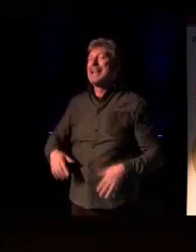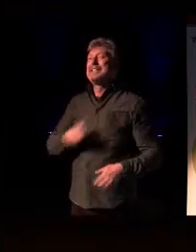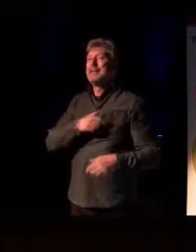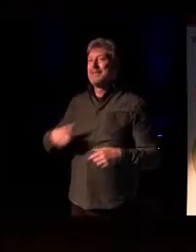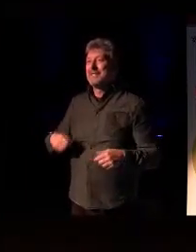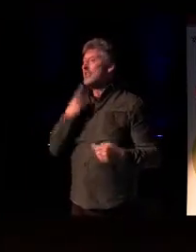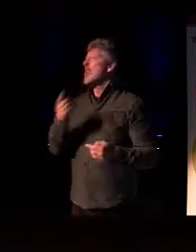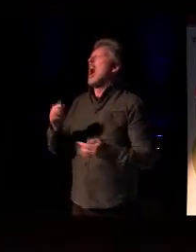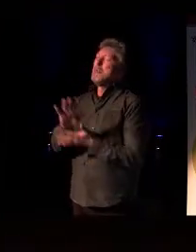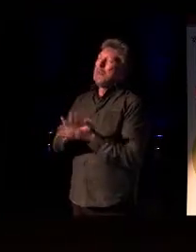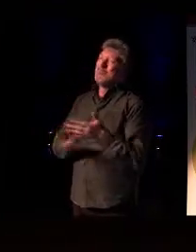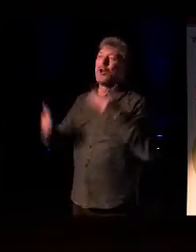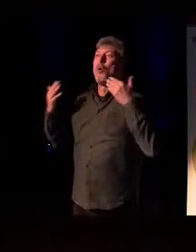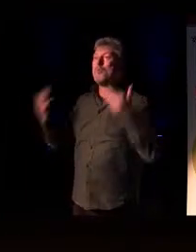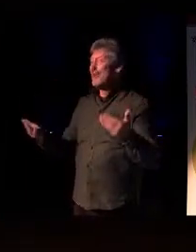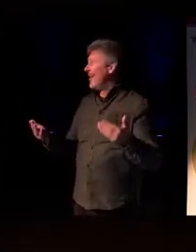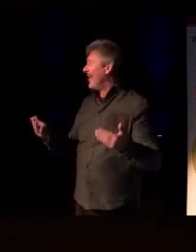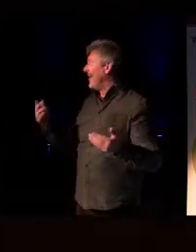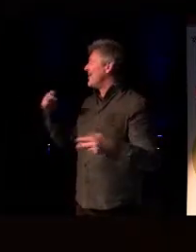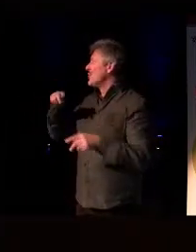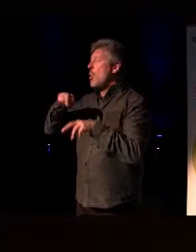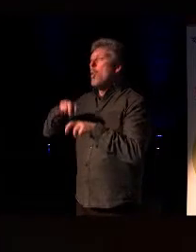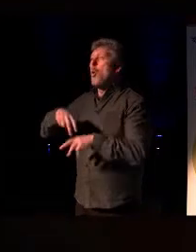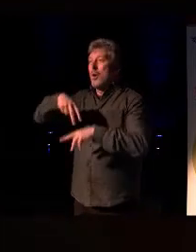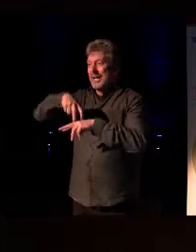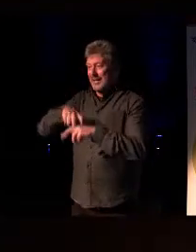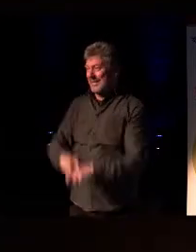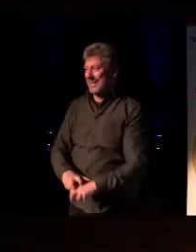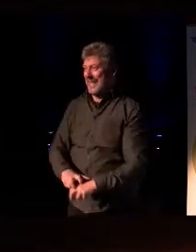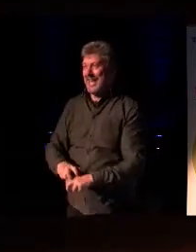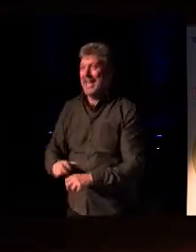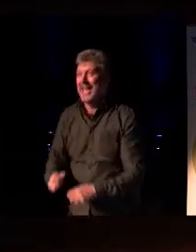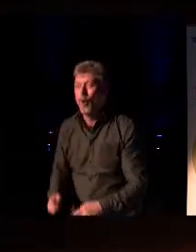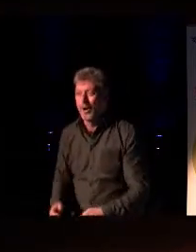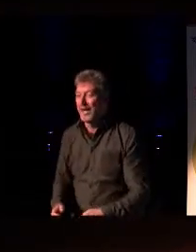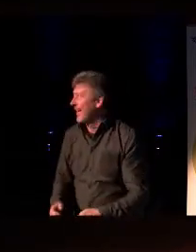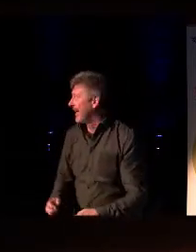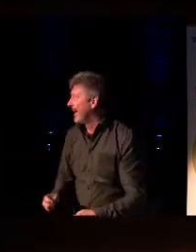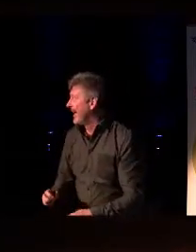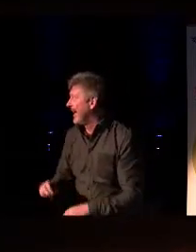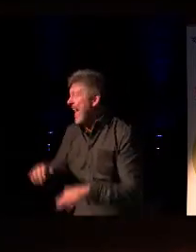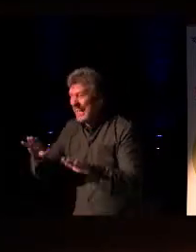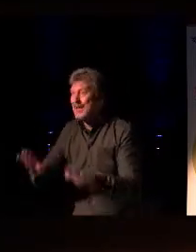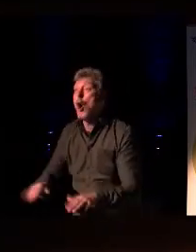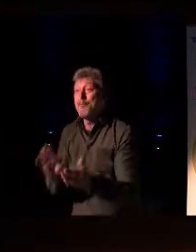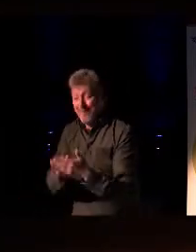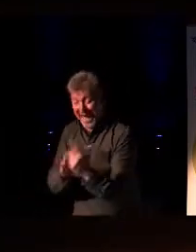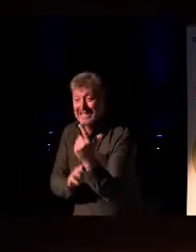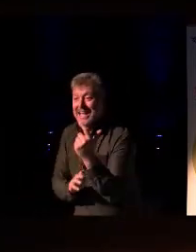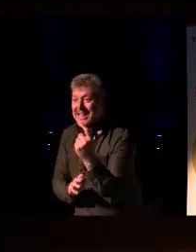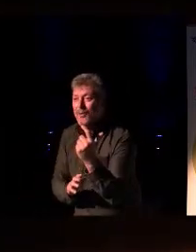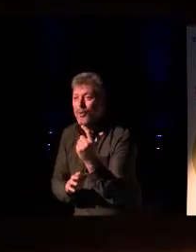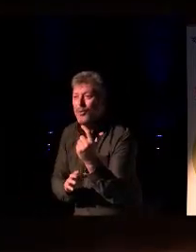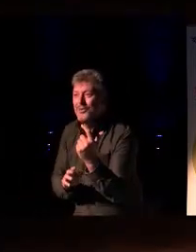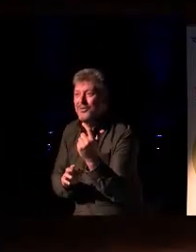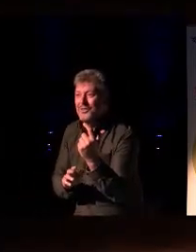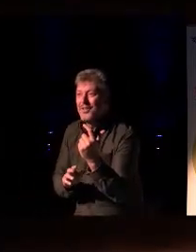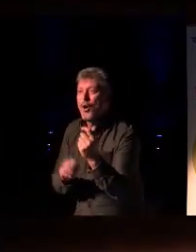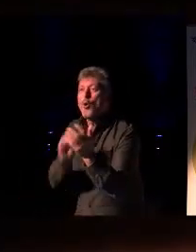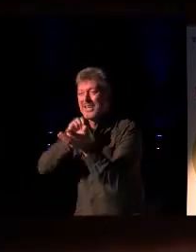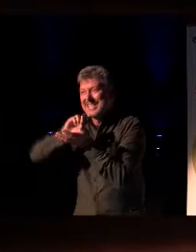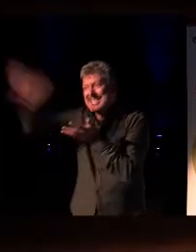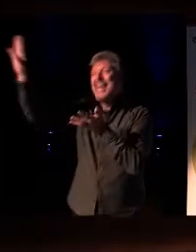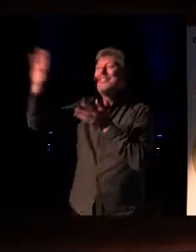kvinneandelen her I salen. Så nå går vi ned I hockey. Vi kan jo som kjent gjøre det. Og med telefonen, og så poster det på